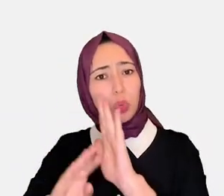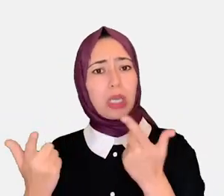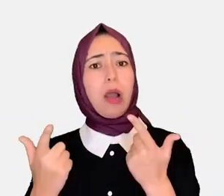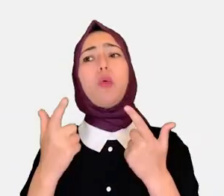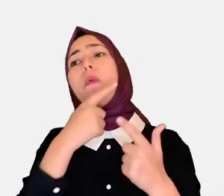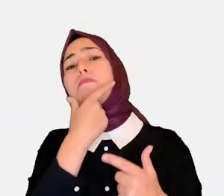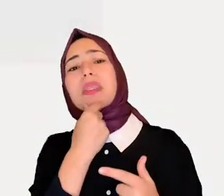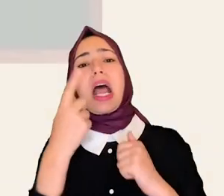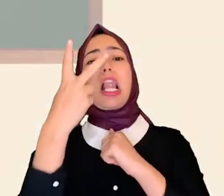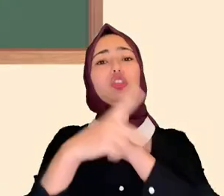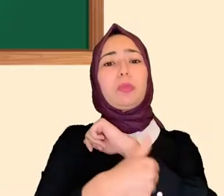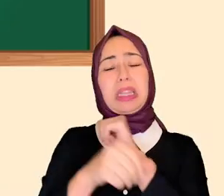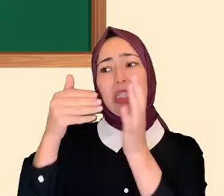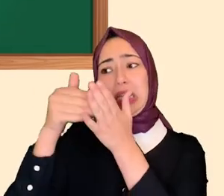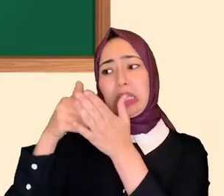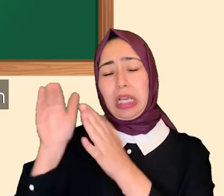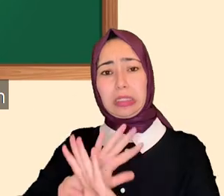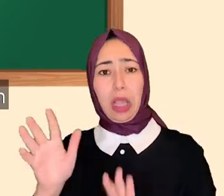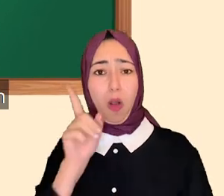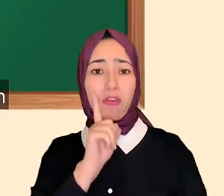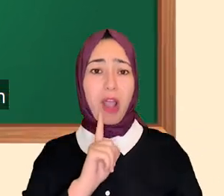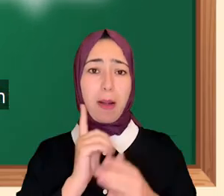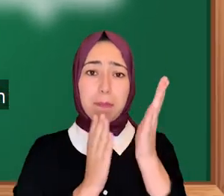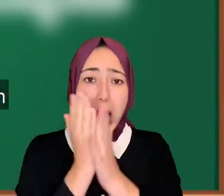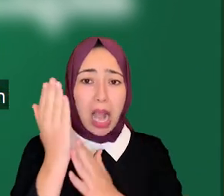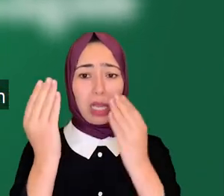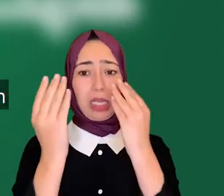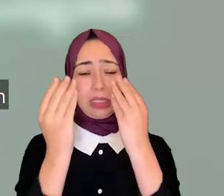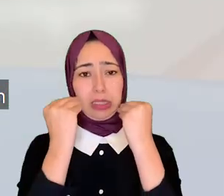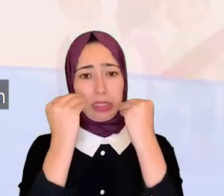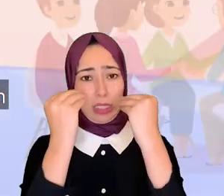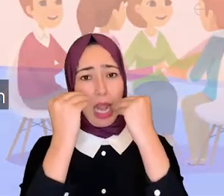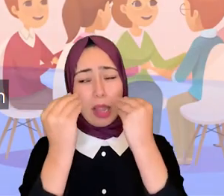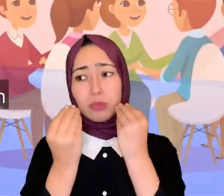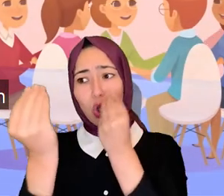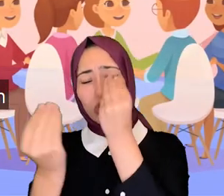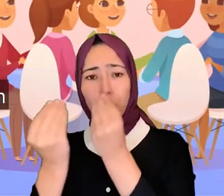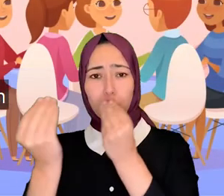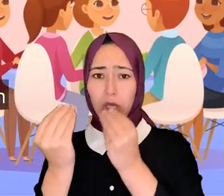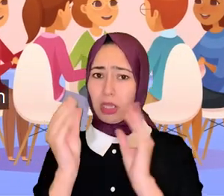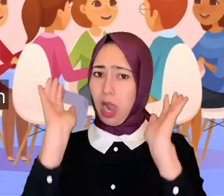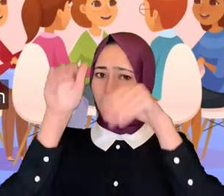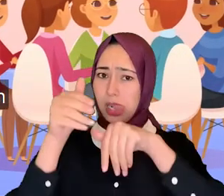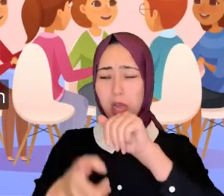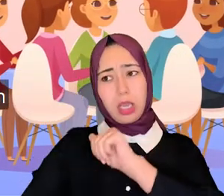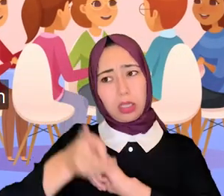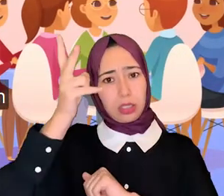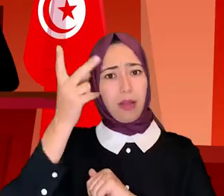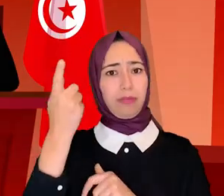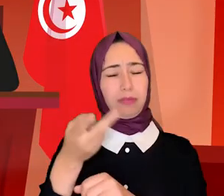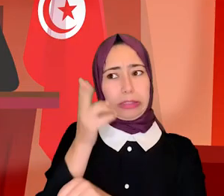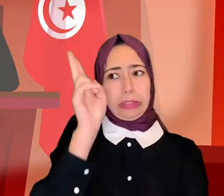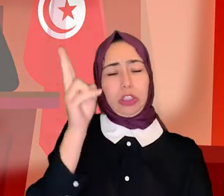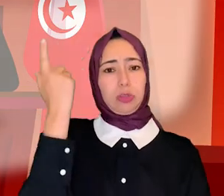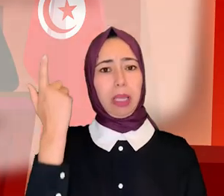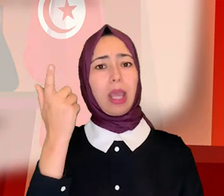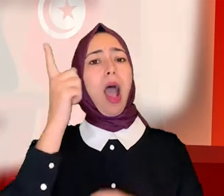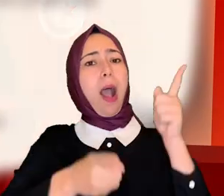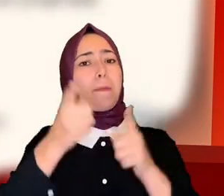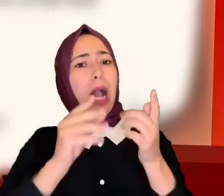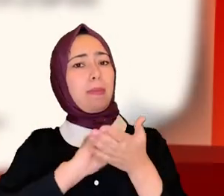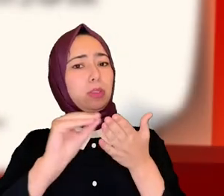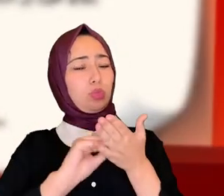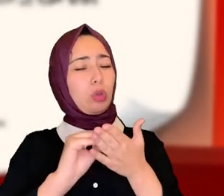التربوية وتحافظ على كرامة الأستاذ من غير ما تحرم أمل من حقها في التعليم بالصفة غير المتناسبة هذه. وعلى هذا